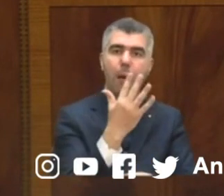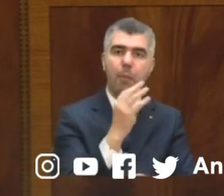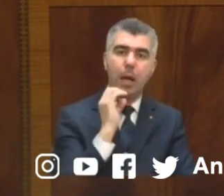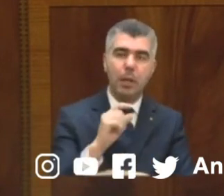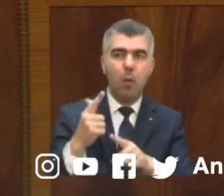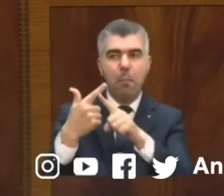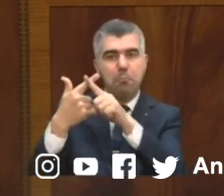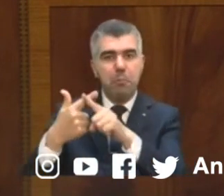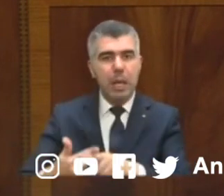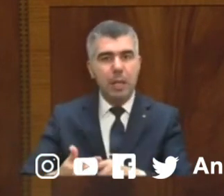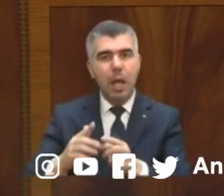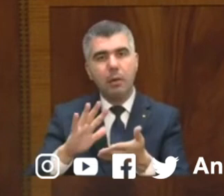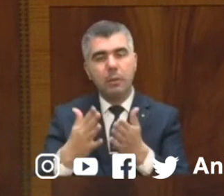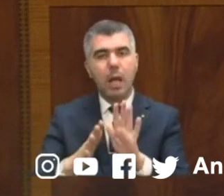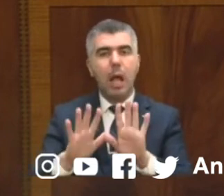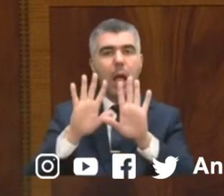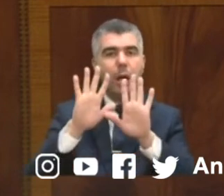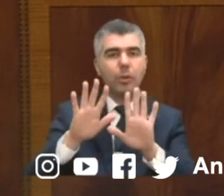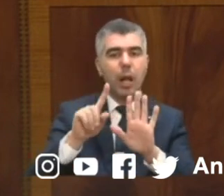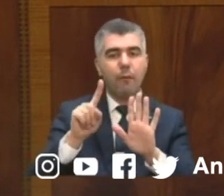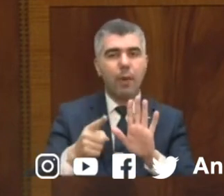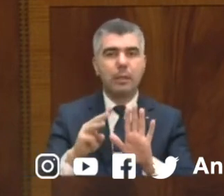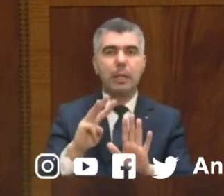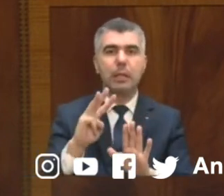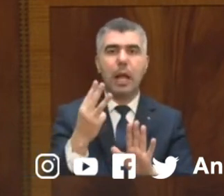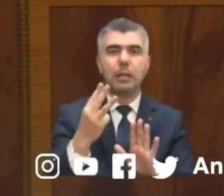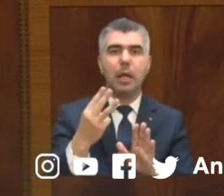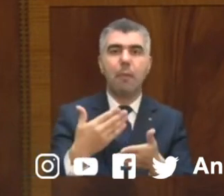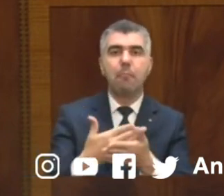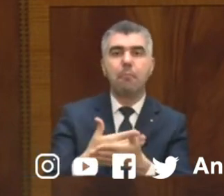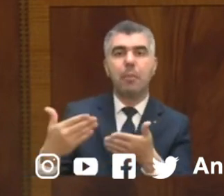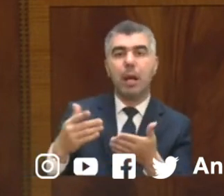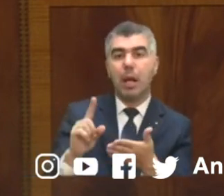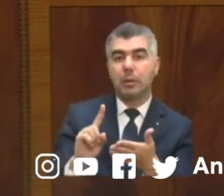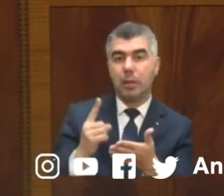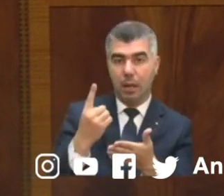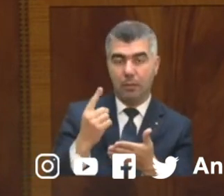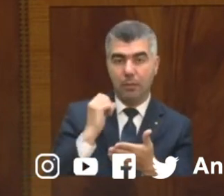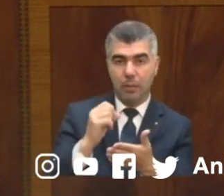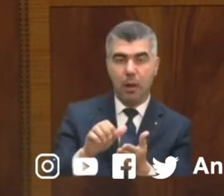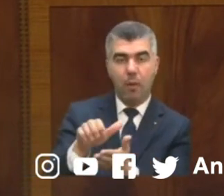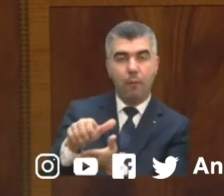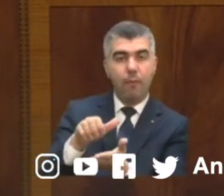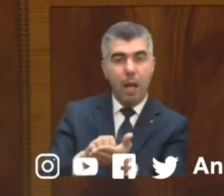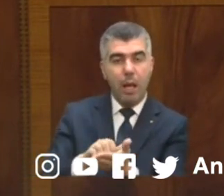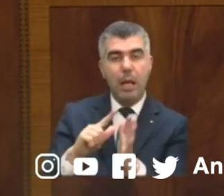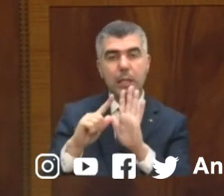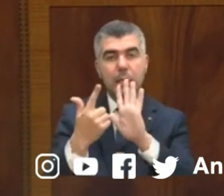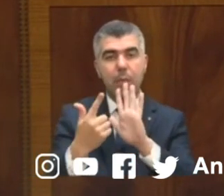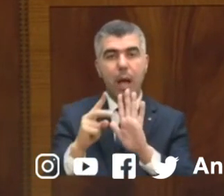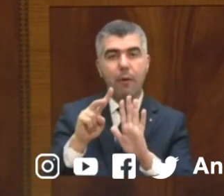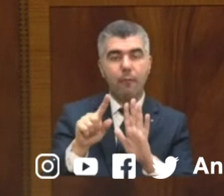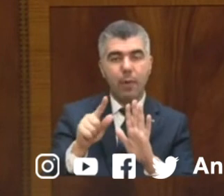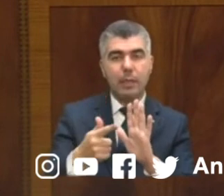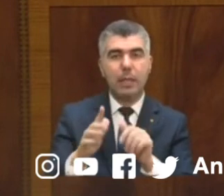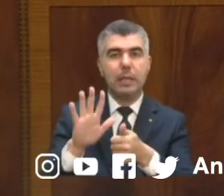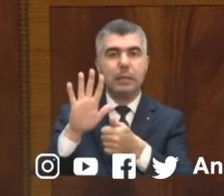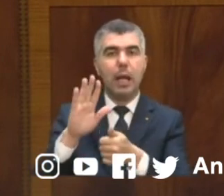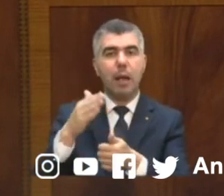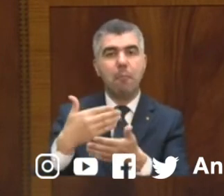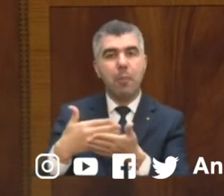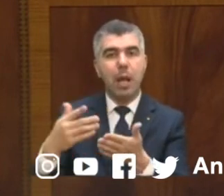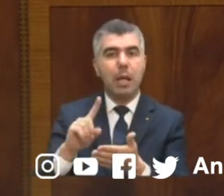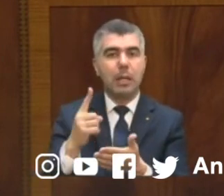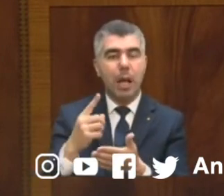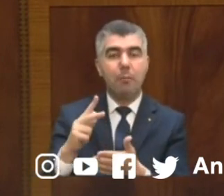الغلاف مالي يقرب من 10.3 مليار ديال الدرهم. فيما يخص المجال الفلاحي 7.6 مليار ديال الدرهم، ويرتكز